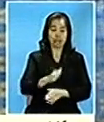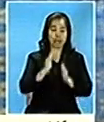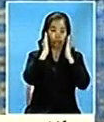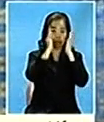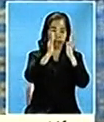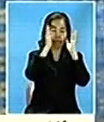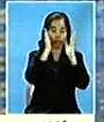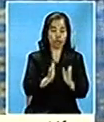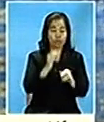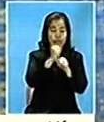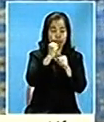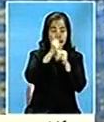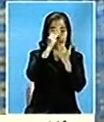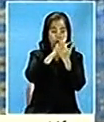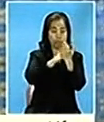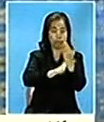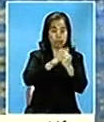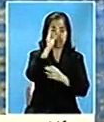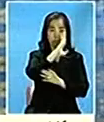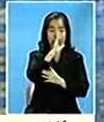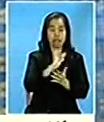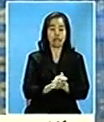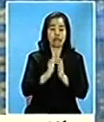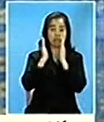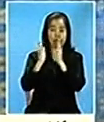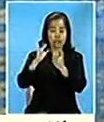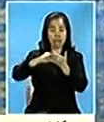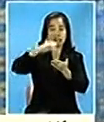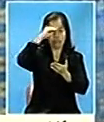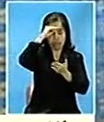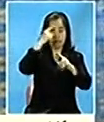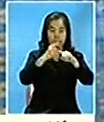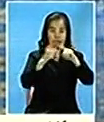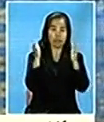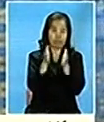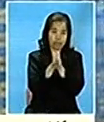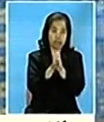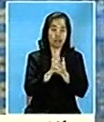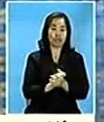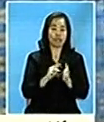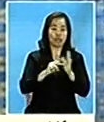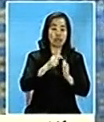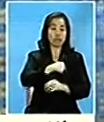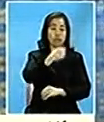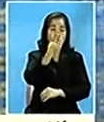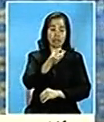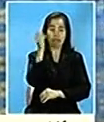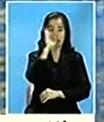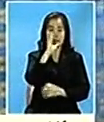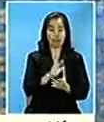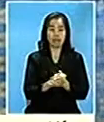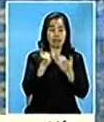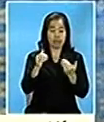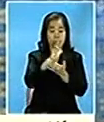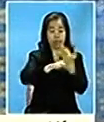นักวิชาการอิสระหรือข้าราชการนักศึกษาเนี่ยแหละครับอย่าน้อยใจไปประเทศไทยก็มี